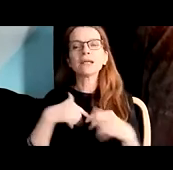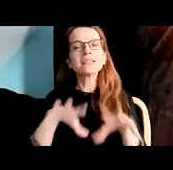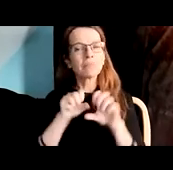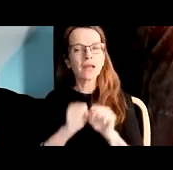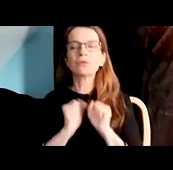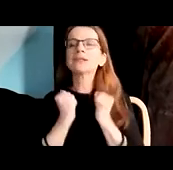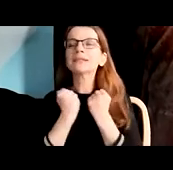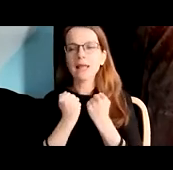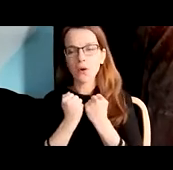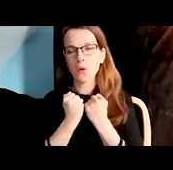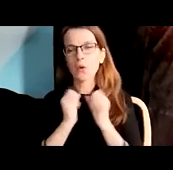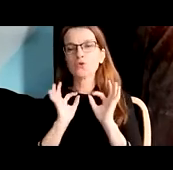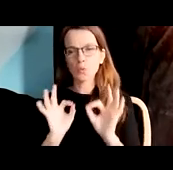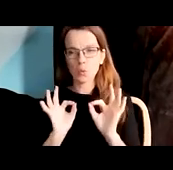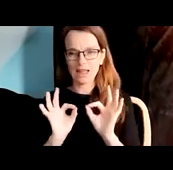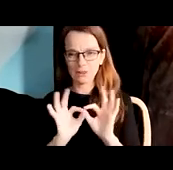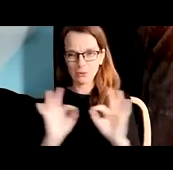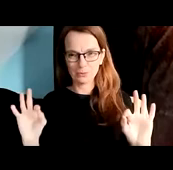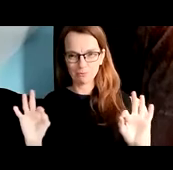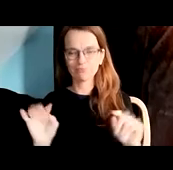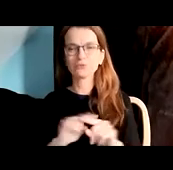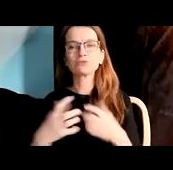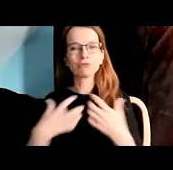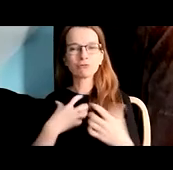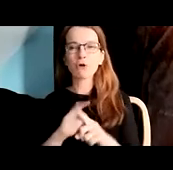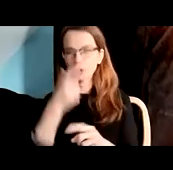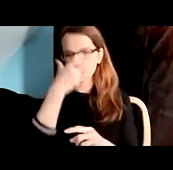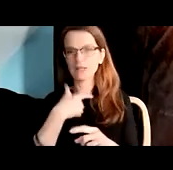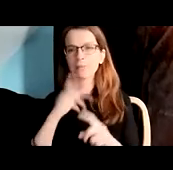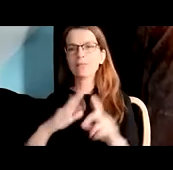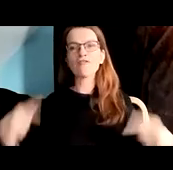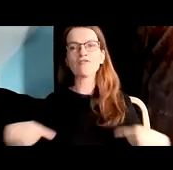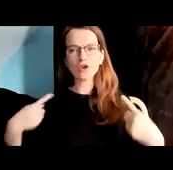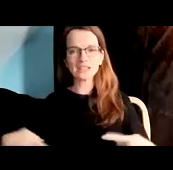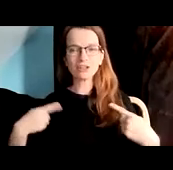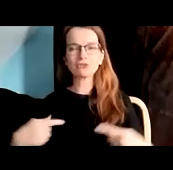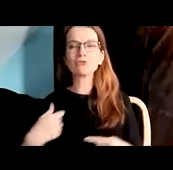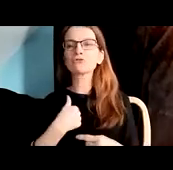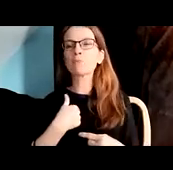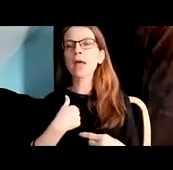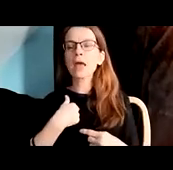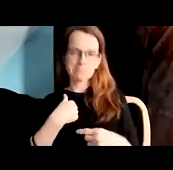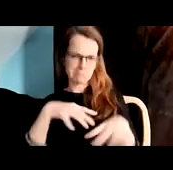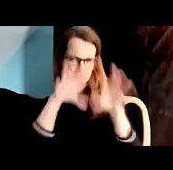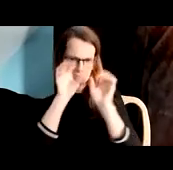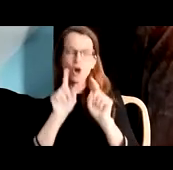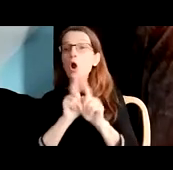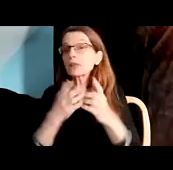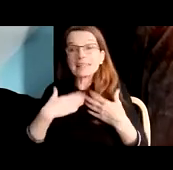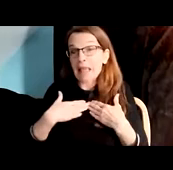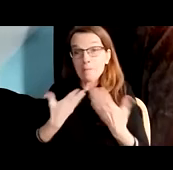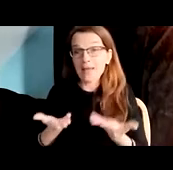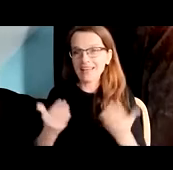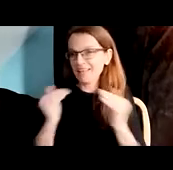redu. Tudi moji sošolci so me kot osebo na vozičku dojemali tako, kot so sami sebe.